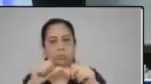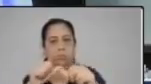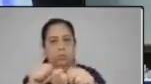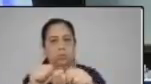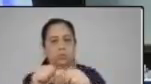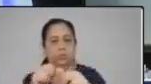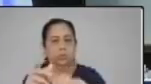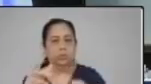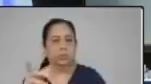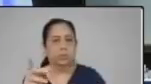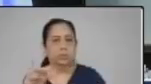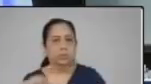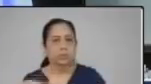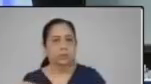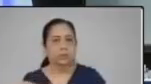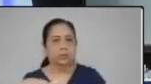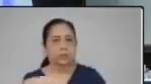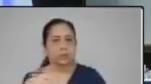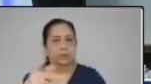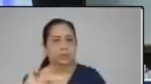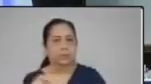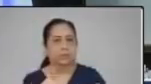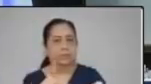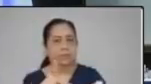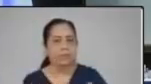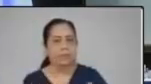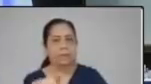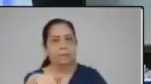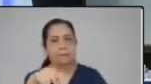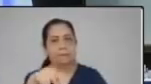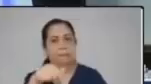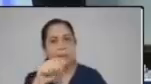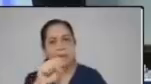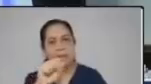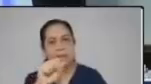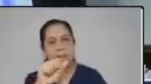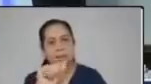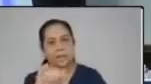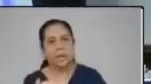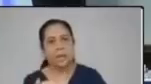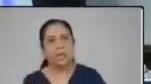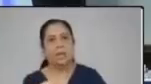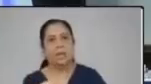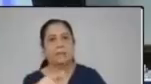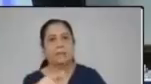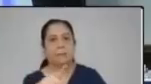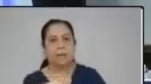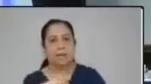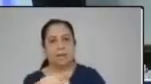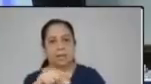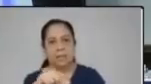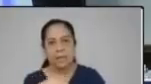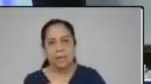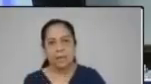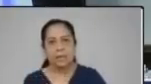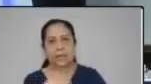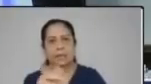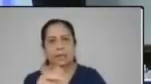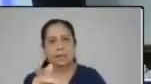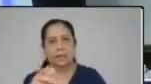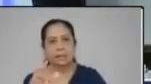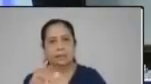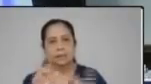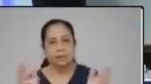ginapu tayo ng pahintulot ng ating presidente para i-anunsyo ang